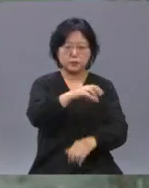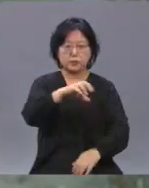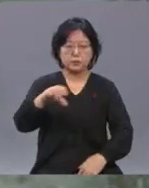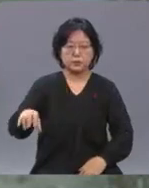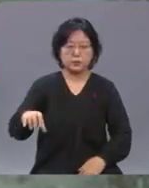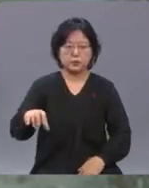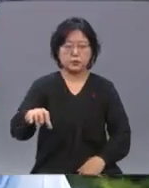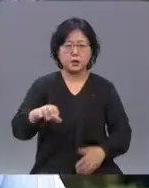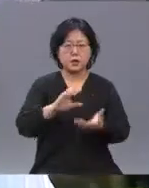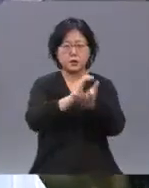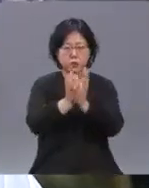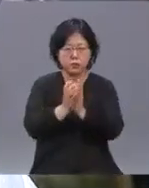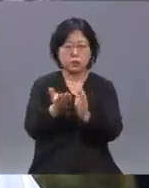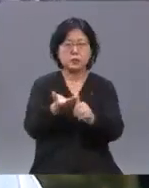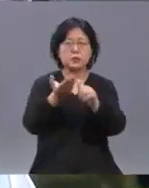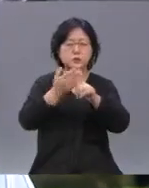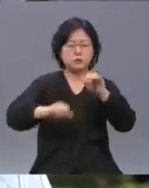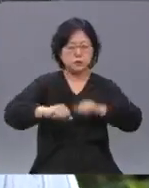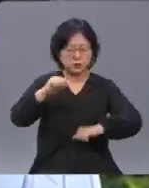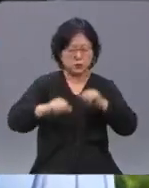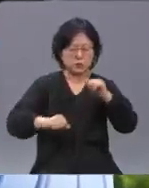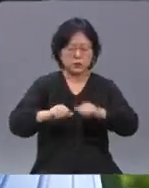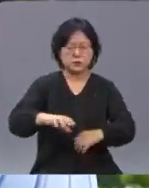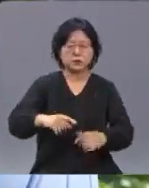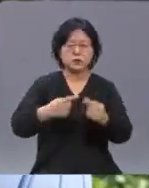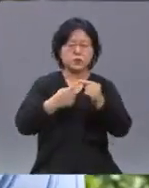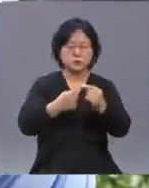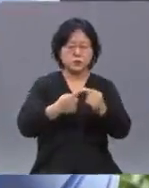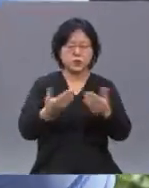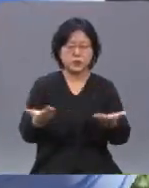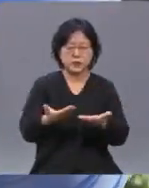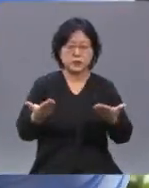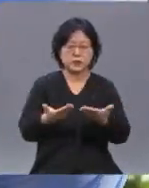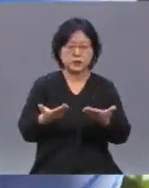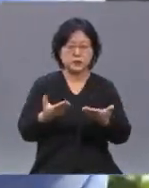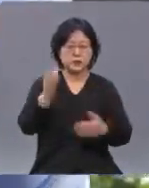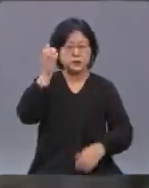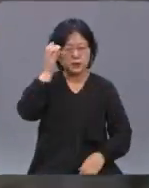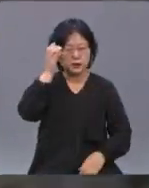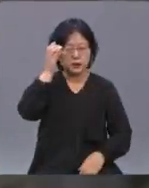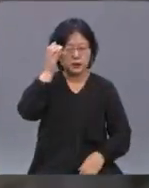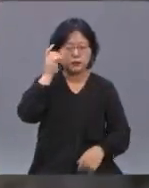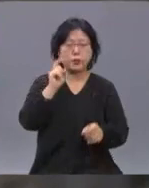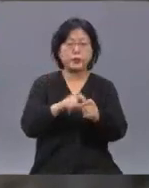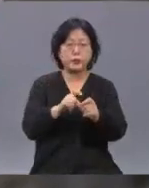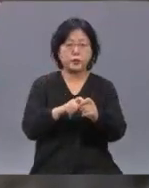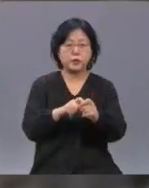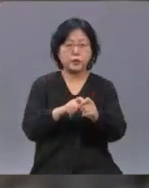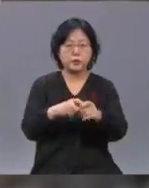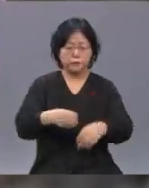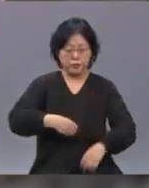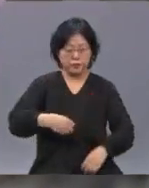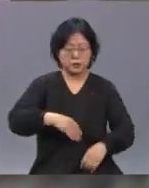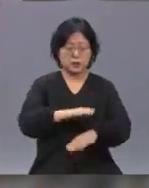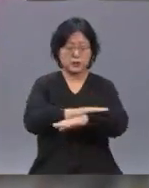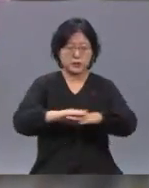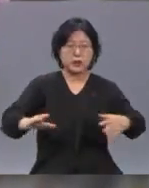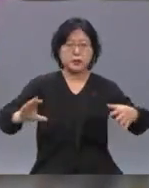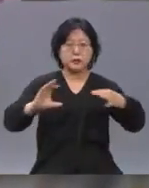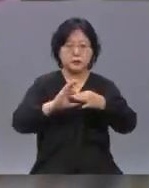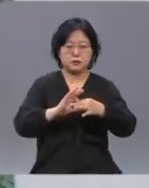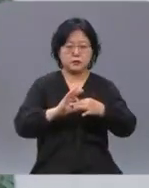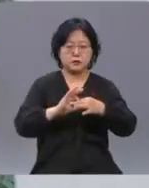곳에서는 가드닝 활동을 다 할 수 있게 하는 것이 첫 번째이 사업에 이제 기대하는 방향이고요 복지와 잘 연계가